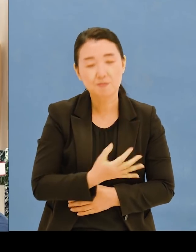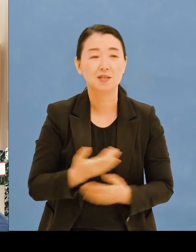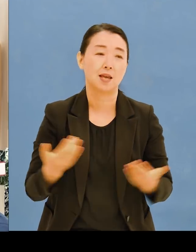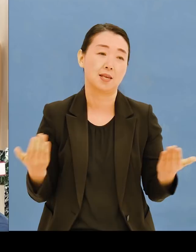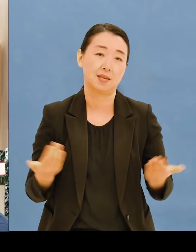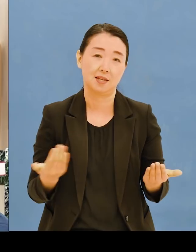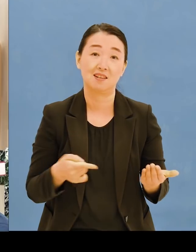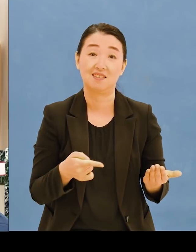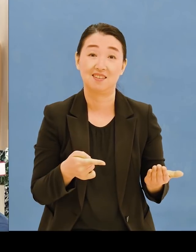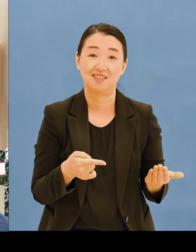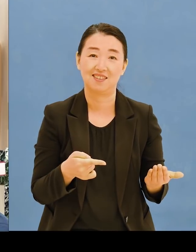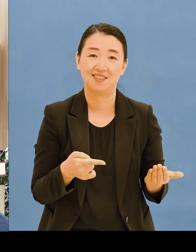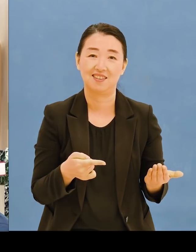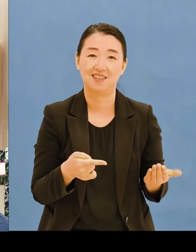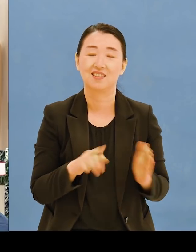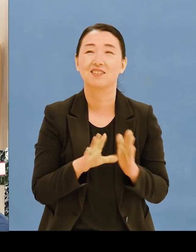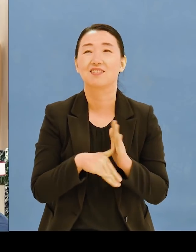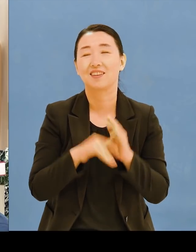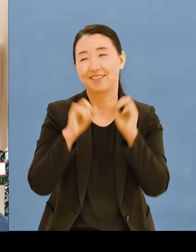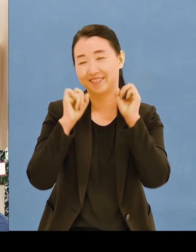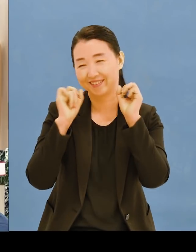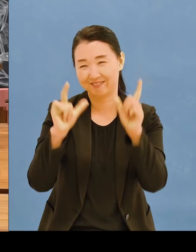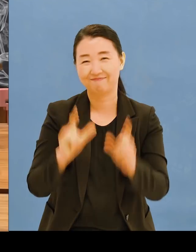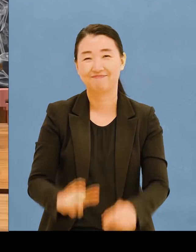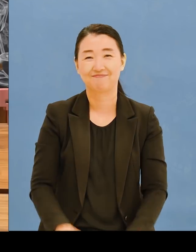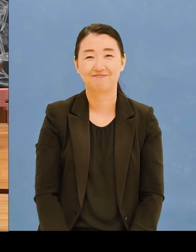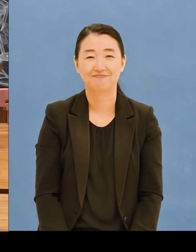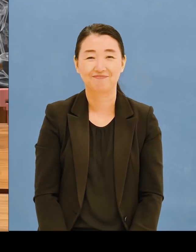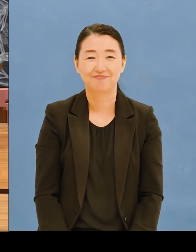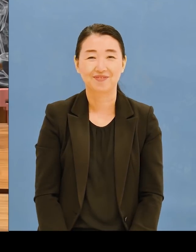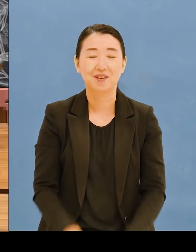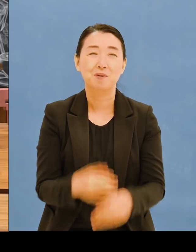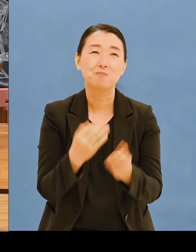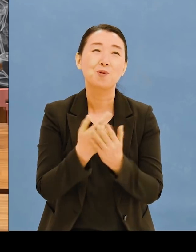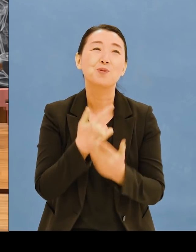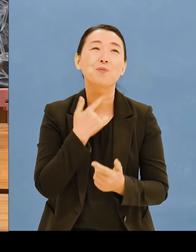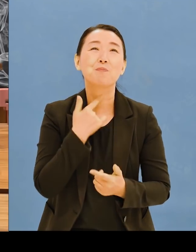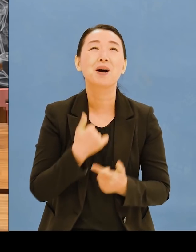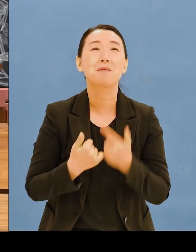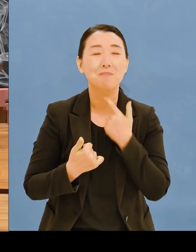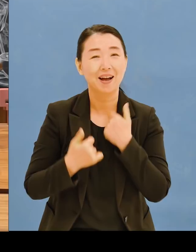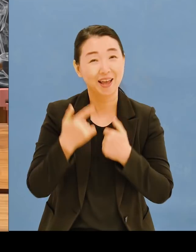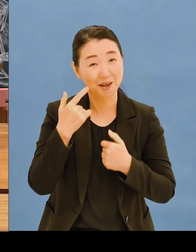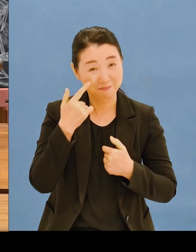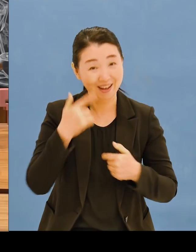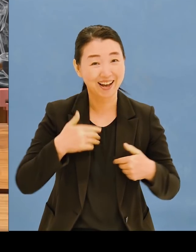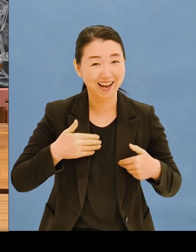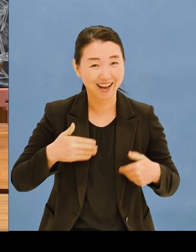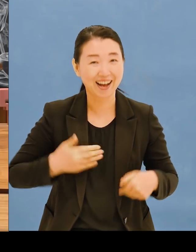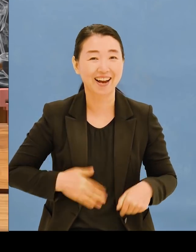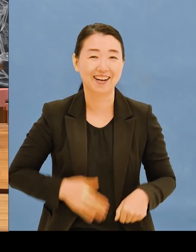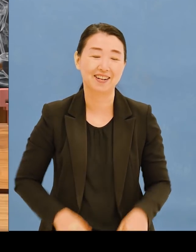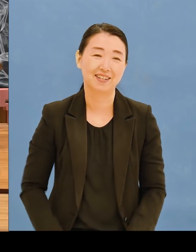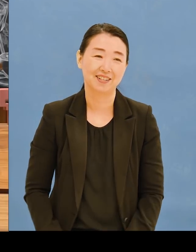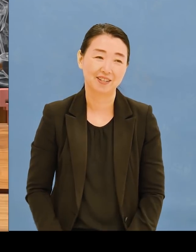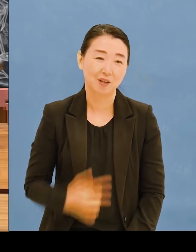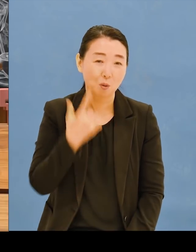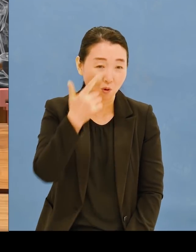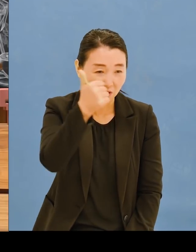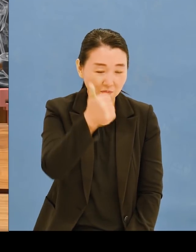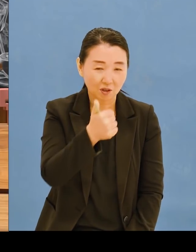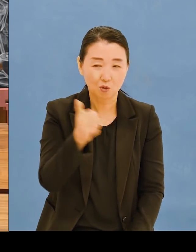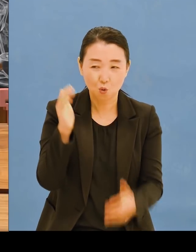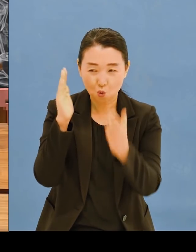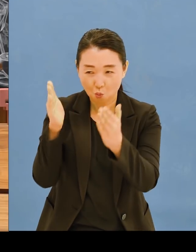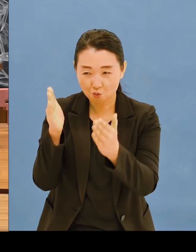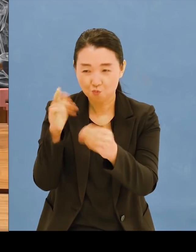일을 하시는지 그때 참 많이 깨달았습니다. 그럼요. 그거 다 경험을 해봐야 될. 저는 사실은 그렇게 생각을 해요. 목사님께서 귀한